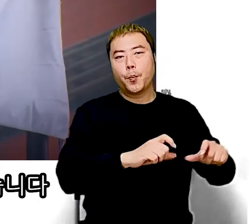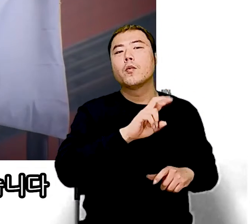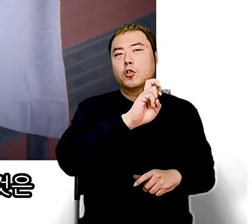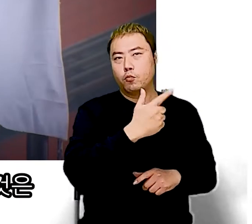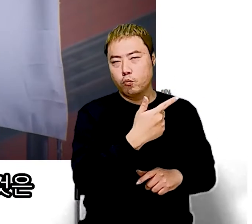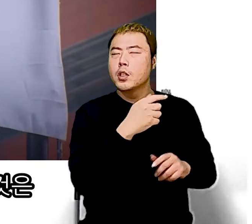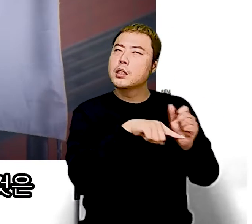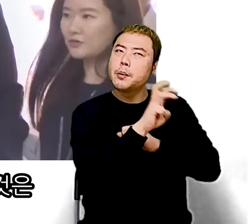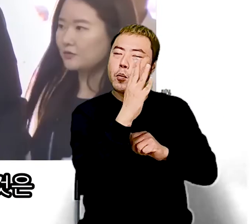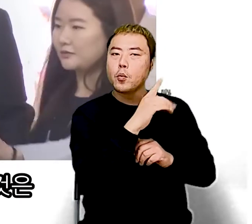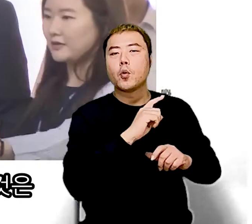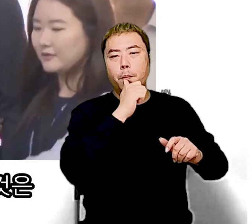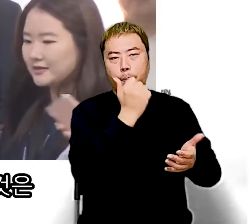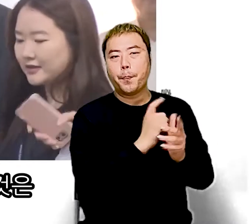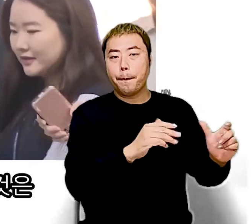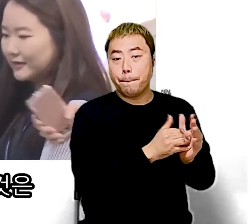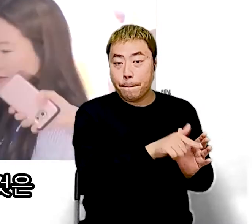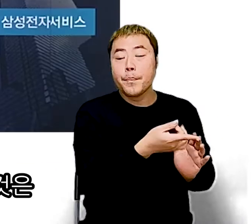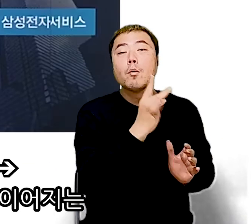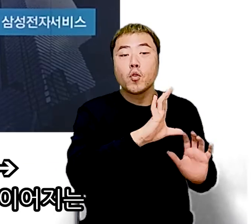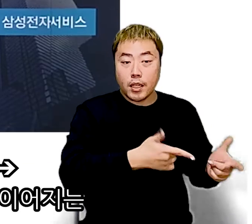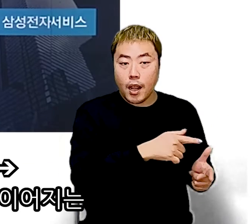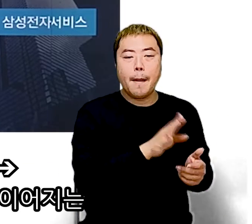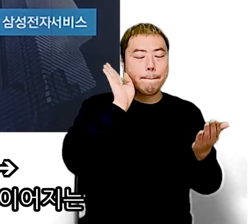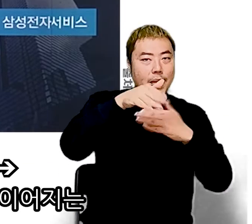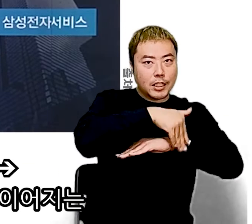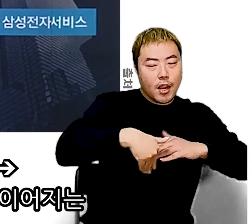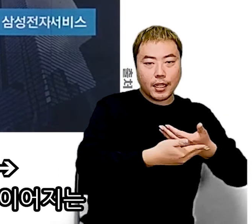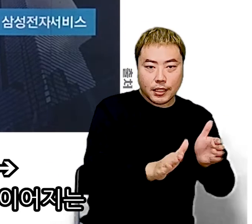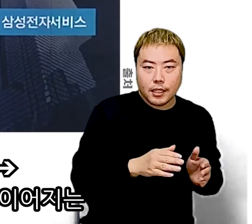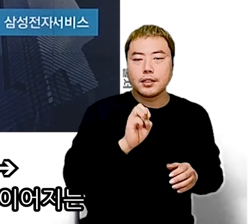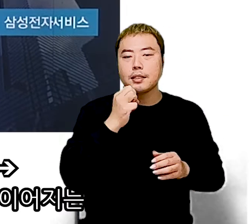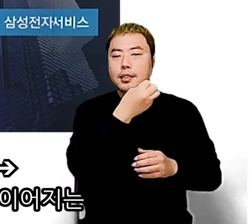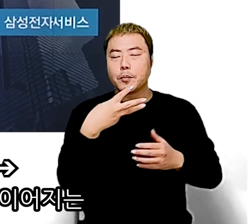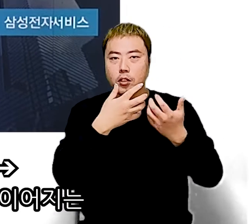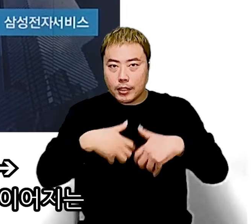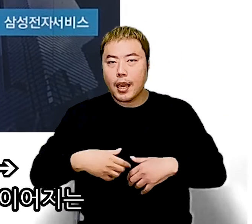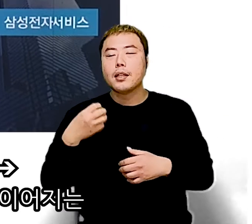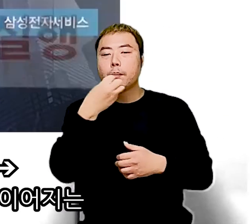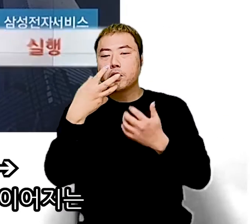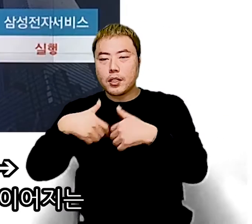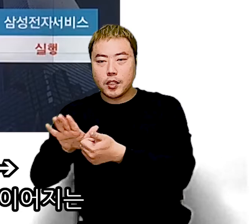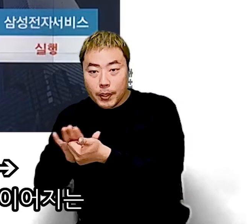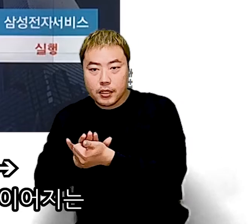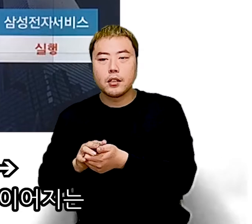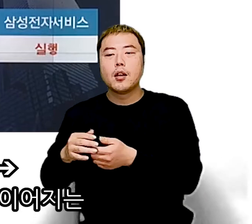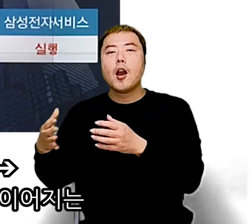받았습니다. 하지만 그보다 더 중요한 것은 미래전략실, 삼성전자, 삼성전자